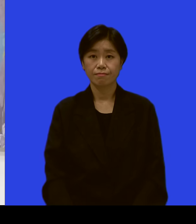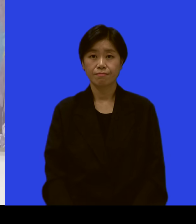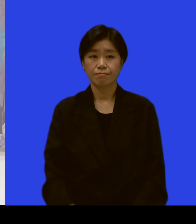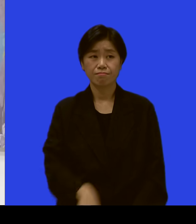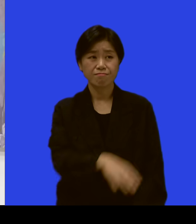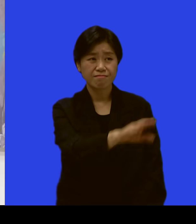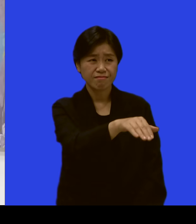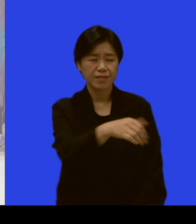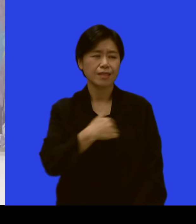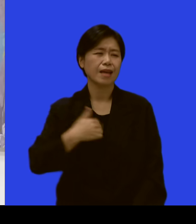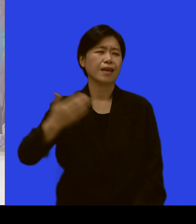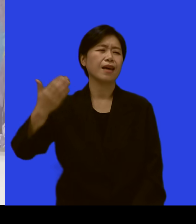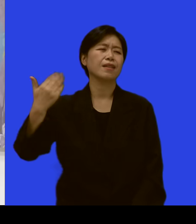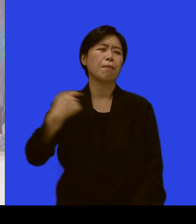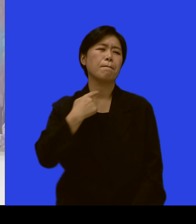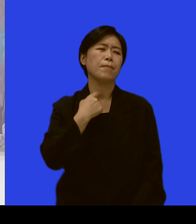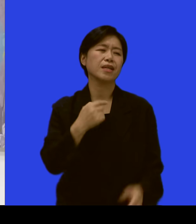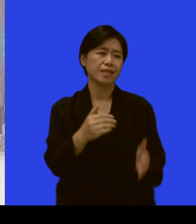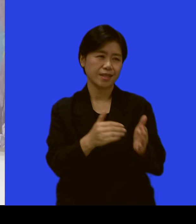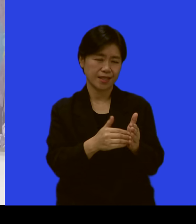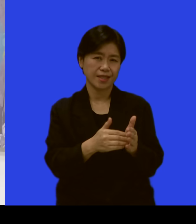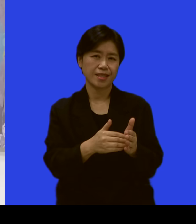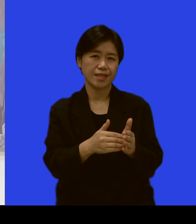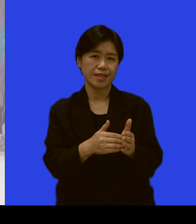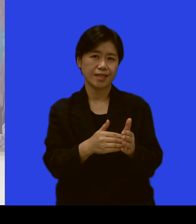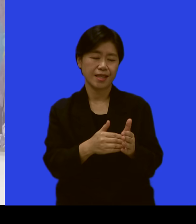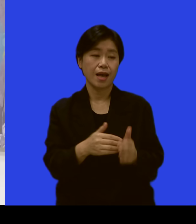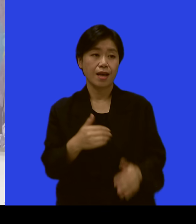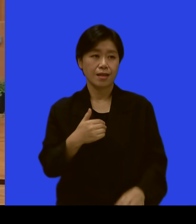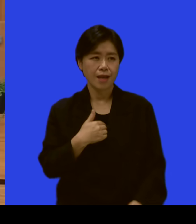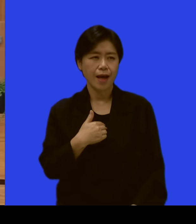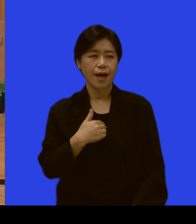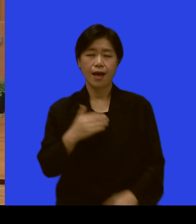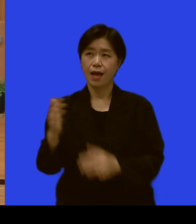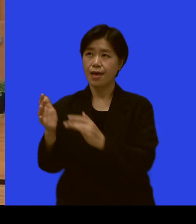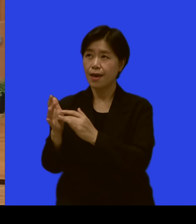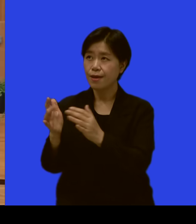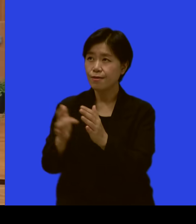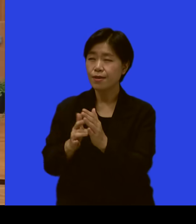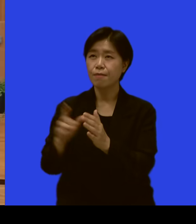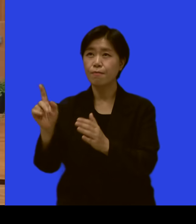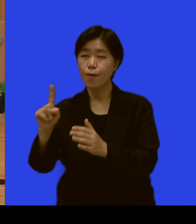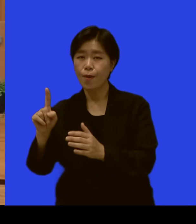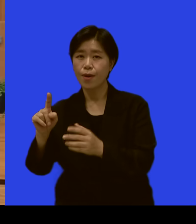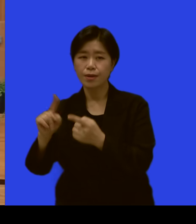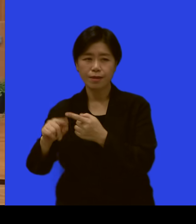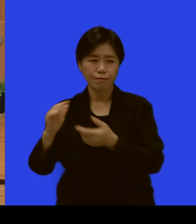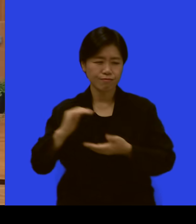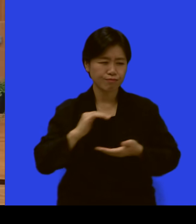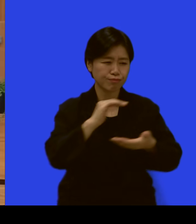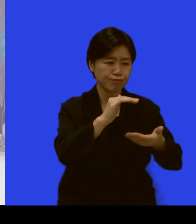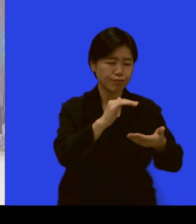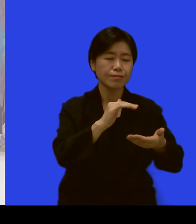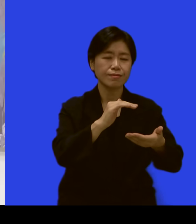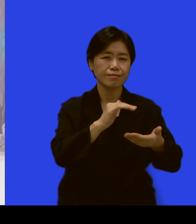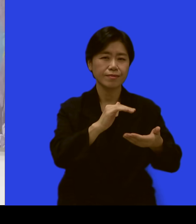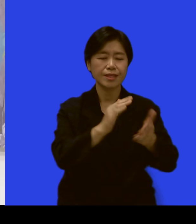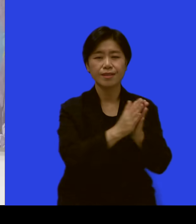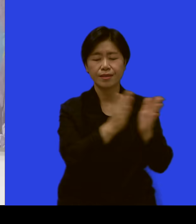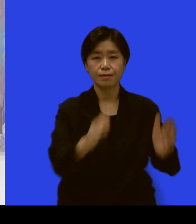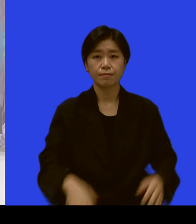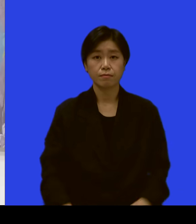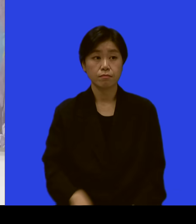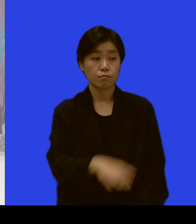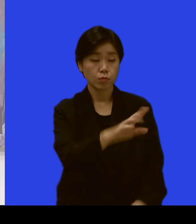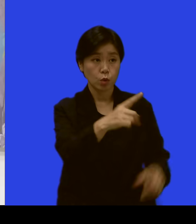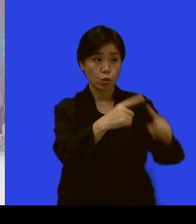나도 그런 시간이 있었는데 그래서 하나님 이야기를 진짜 한 6개월 지나고 처음 했던 것 같아요. 하나님 이야기를 교회 안 다녀도 된다. 근데 누가